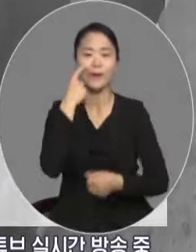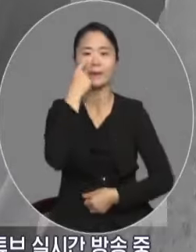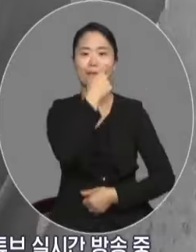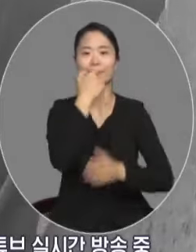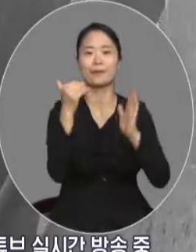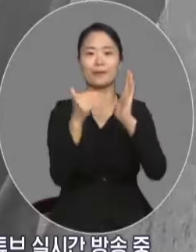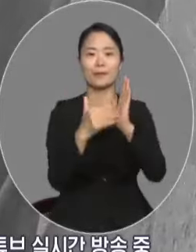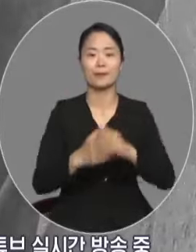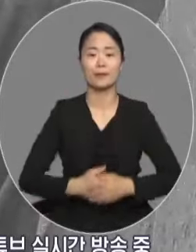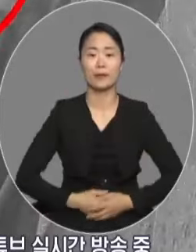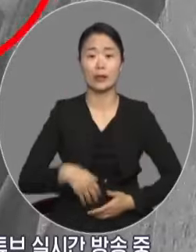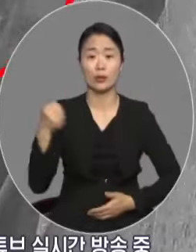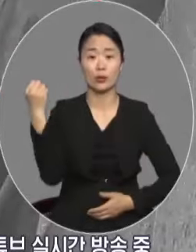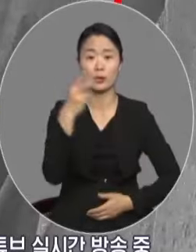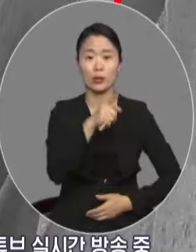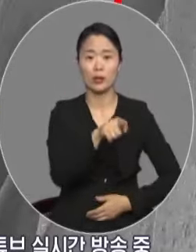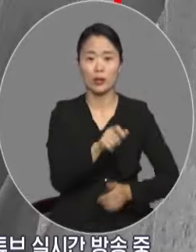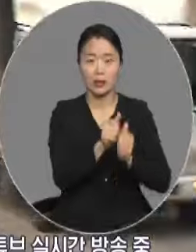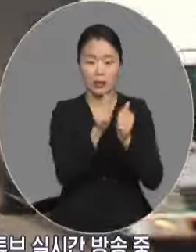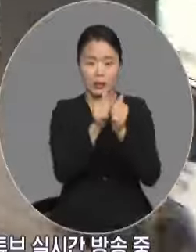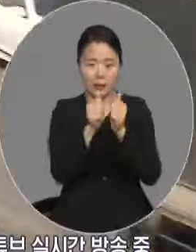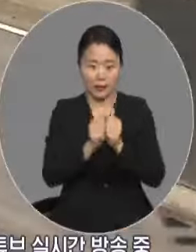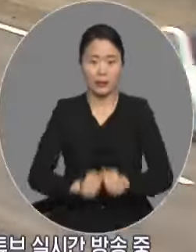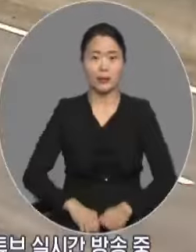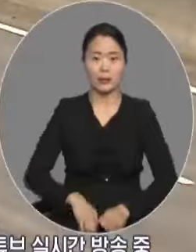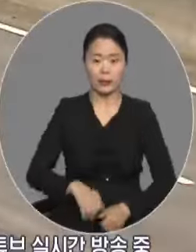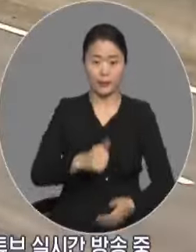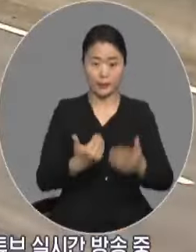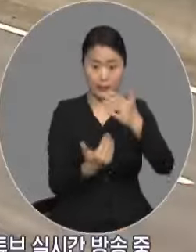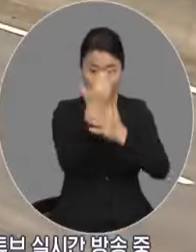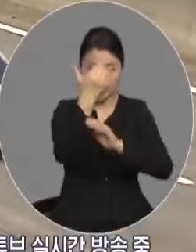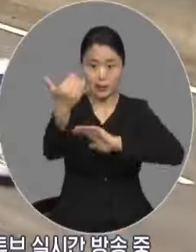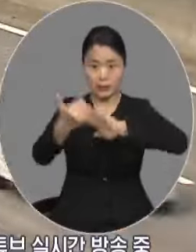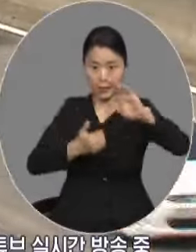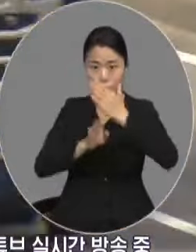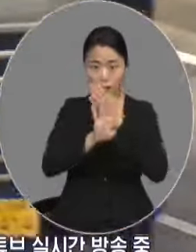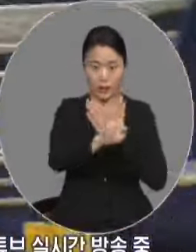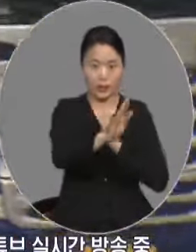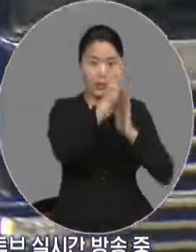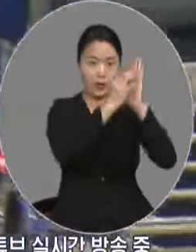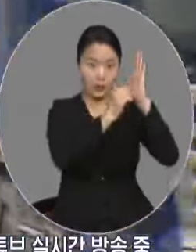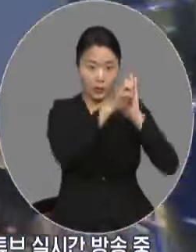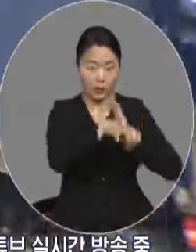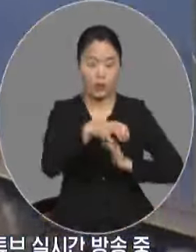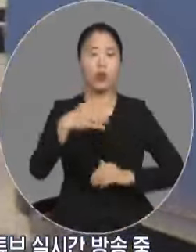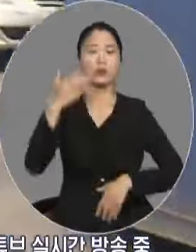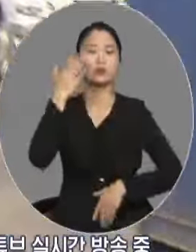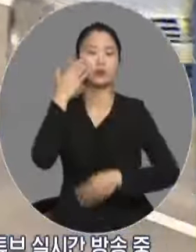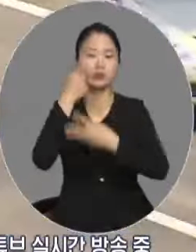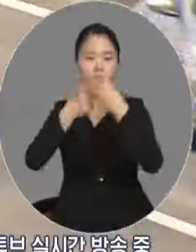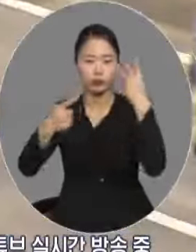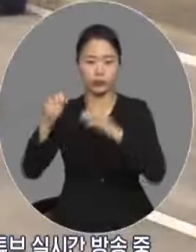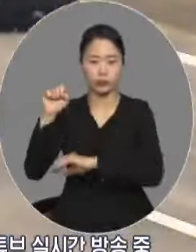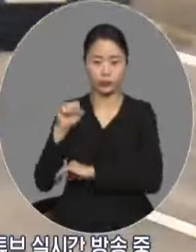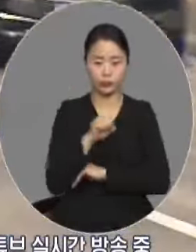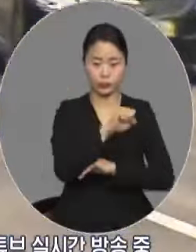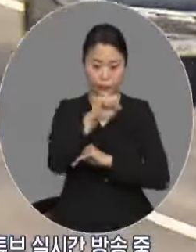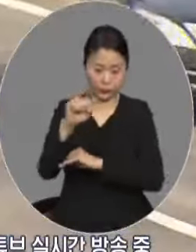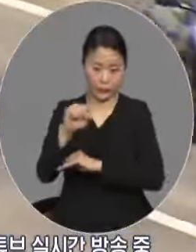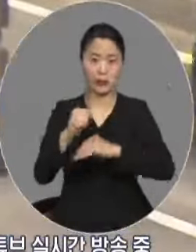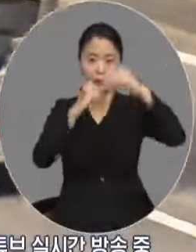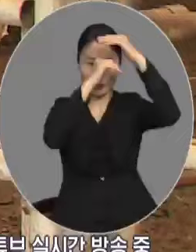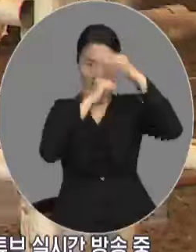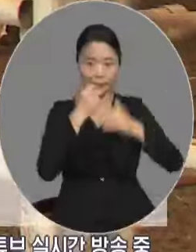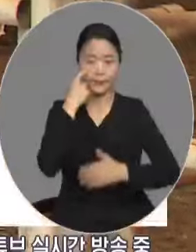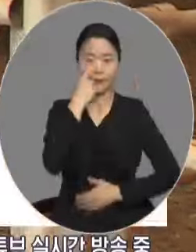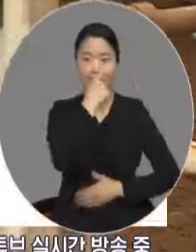확인했습니다. 또 A씨가 범행 시간 전으로 밀양과 울주군을 오간 차량 기록도 확보했습니다. 특히